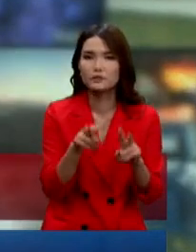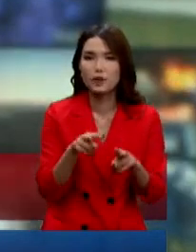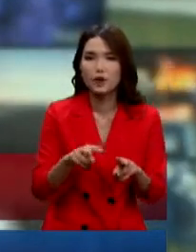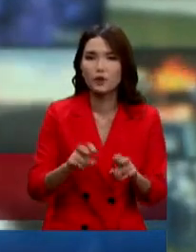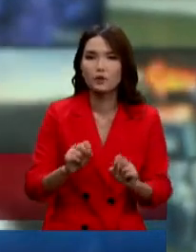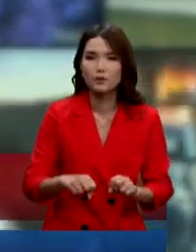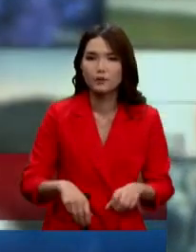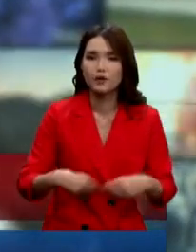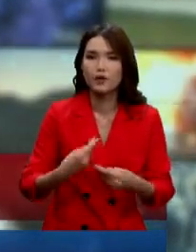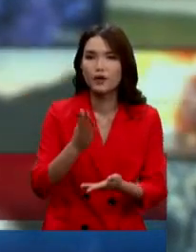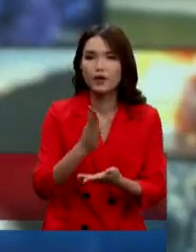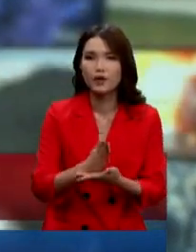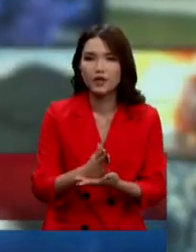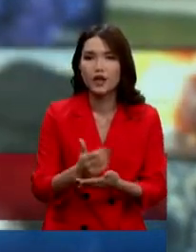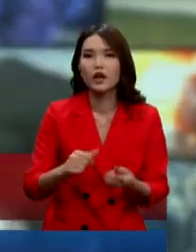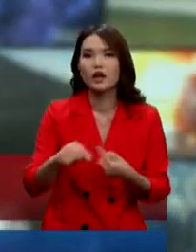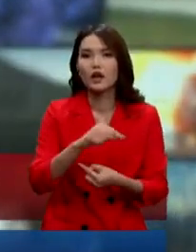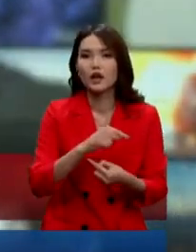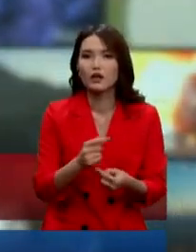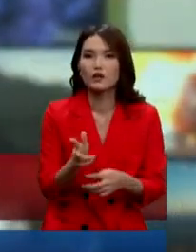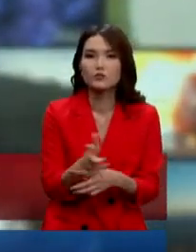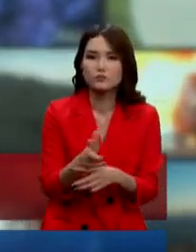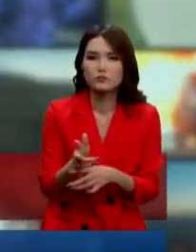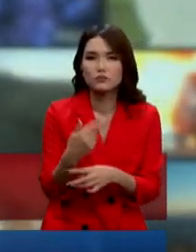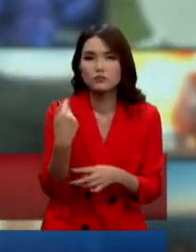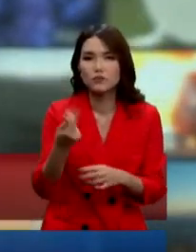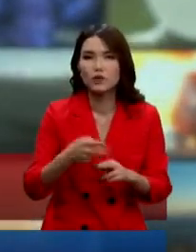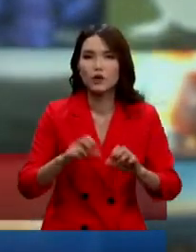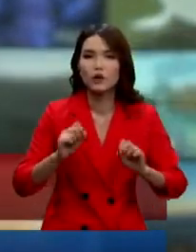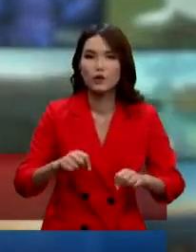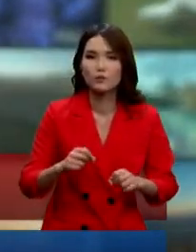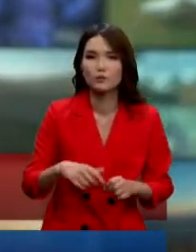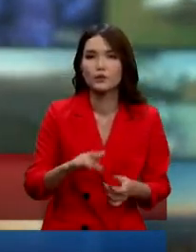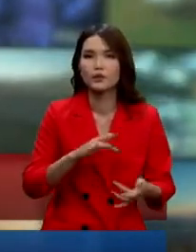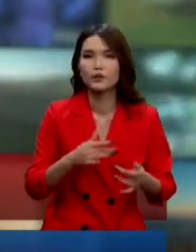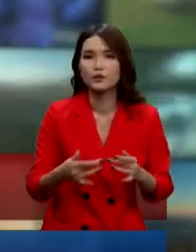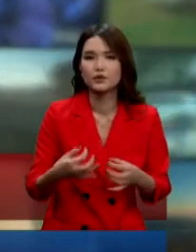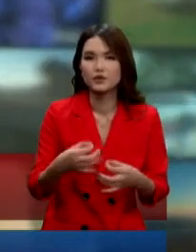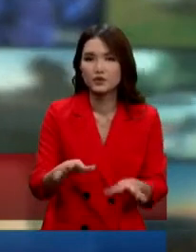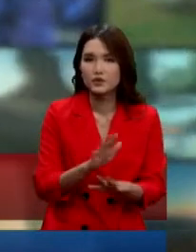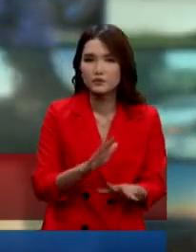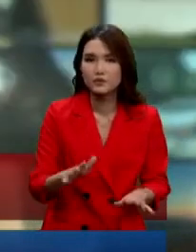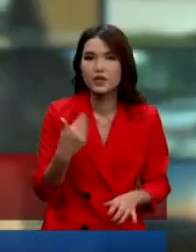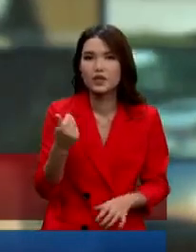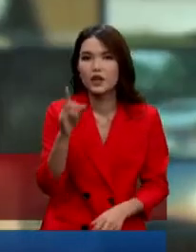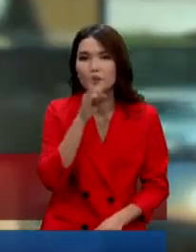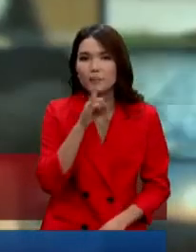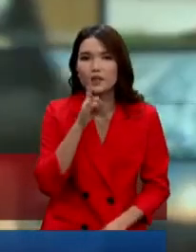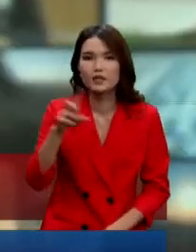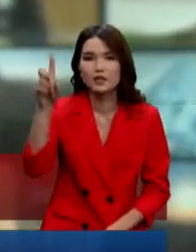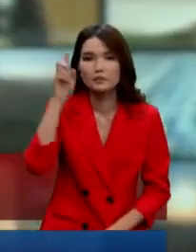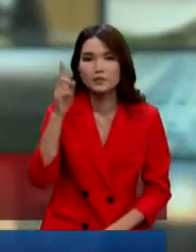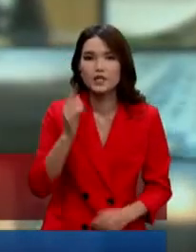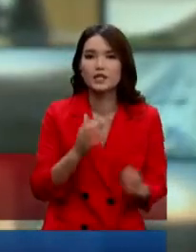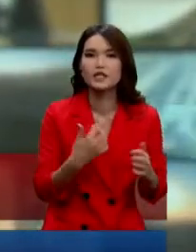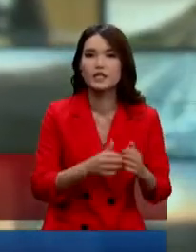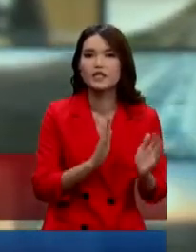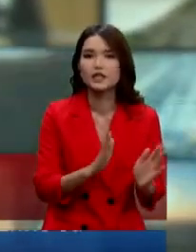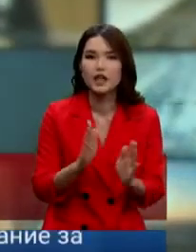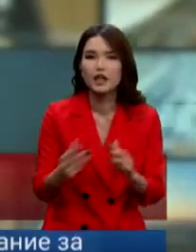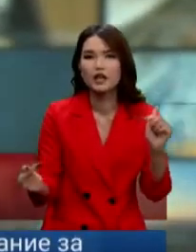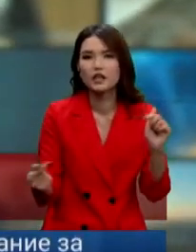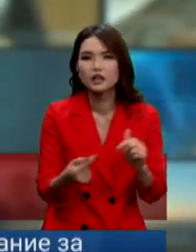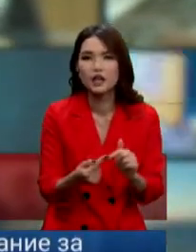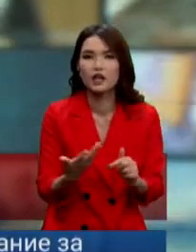ие. Атамекен бизнестің түлім тобы бұл мүмкіндікті мүлч бермеді. Тешіміз бензиннің мемлекеттік стандартқа сай